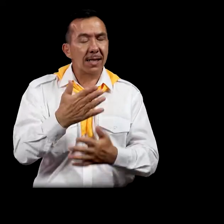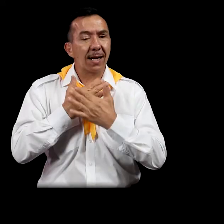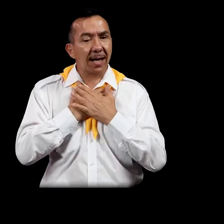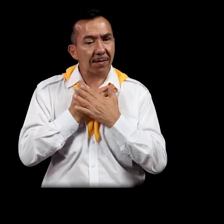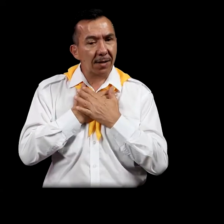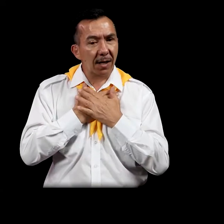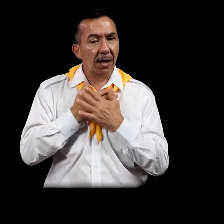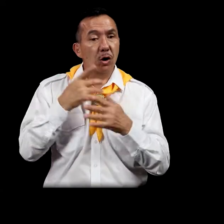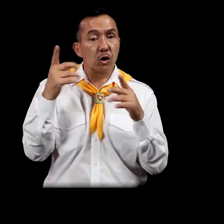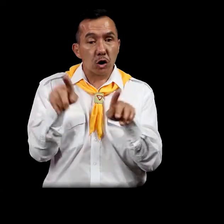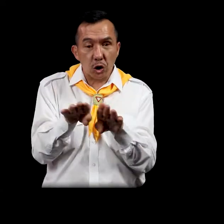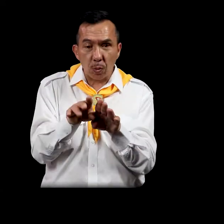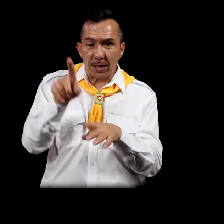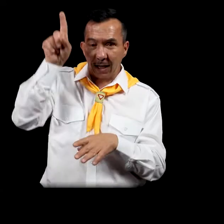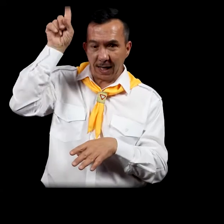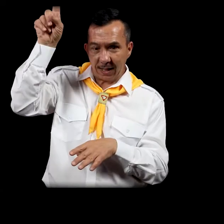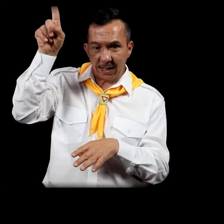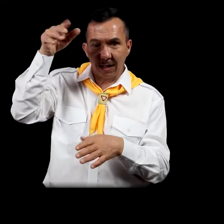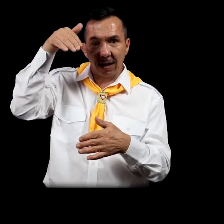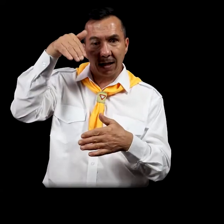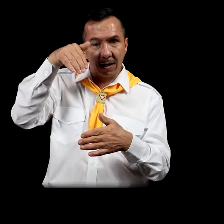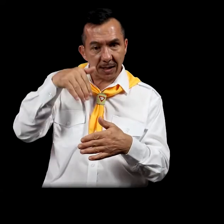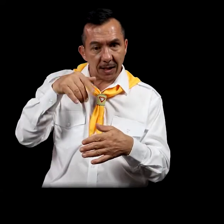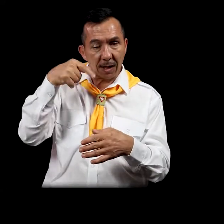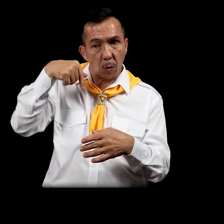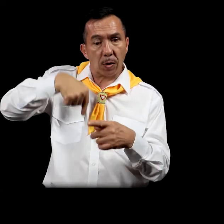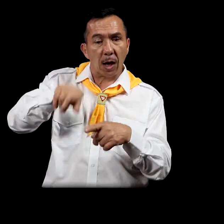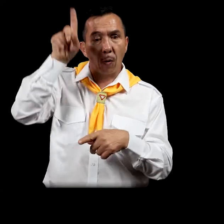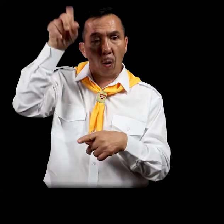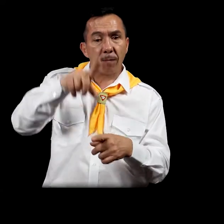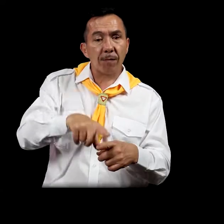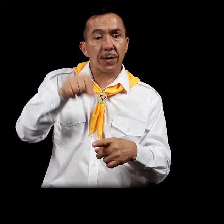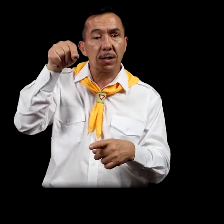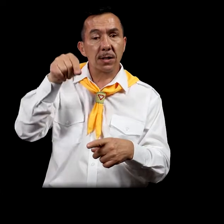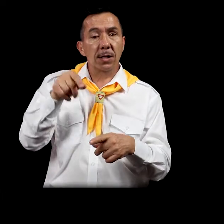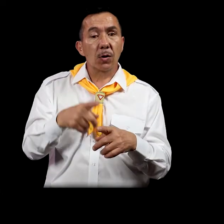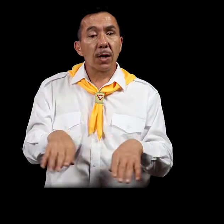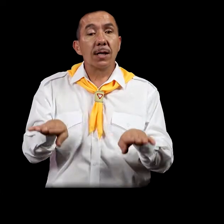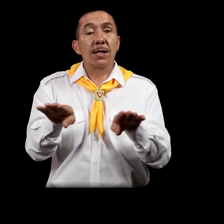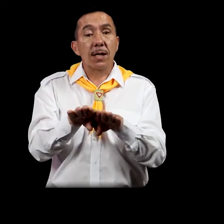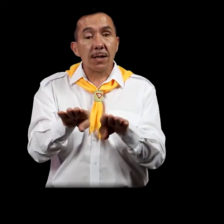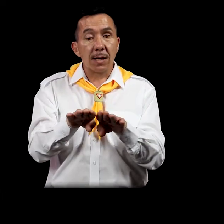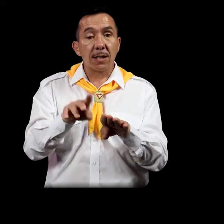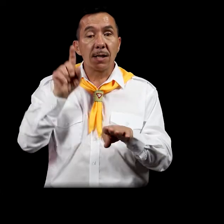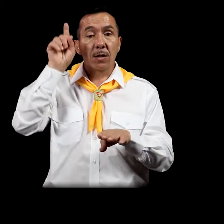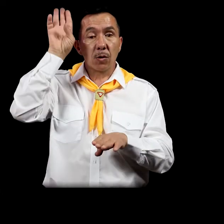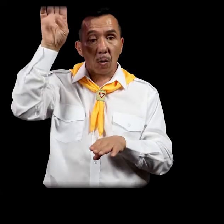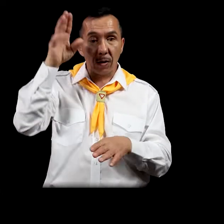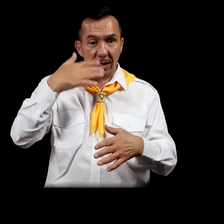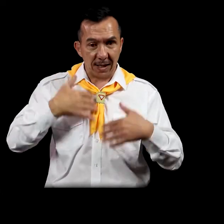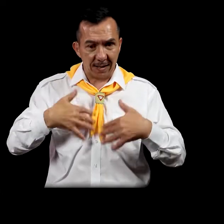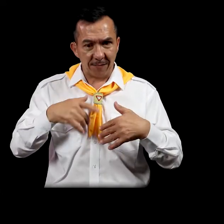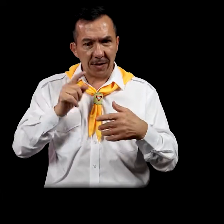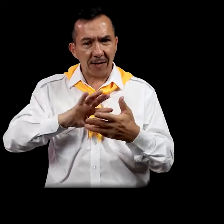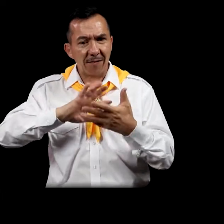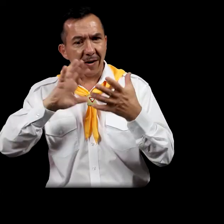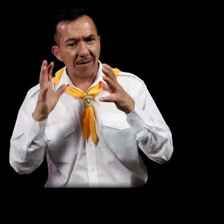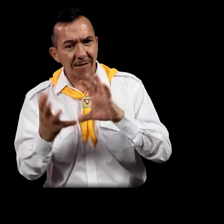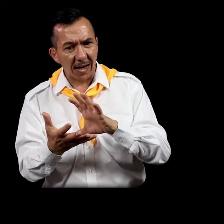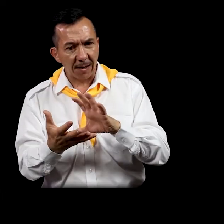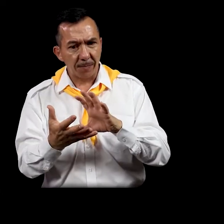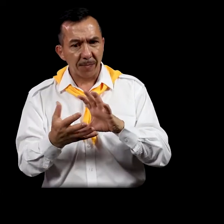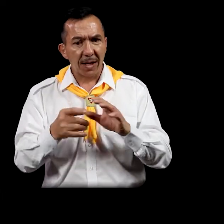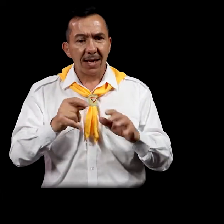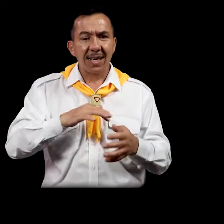liefde. Soos hy ons in hom uitverkies het, voor die grondlegging van die wêreld